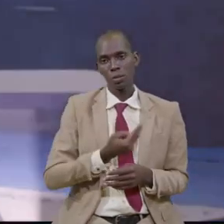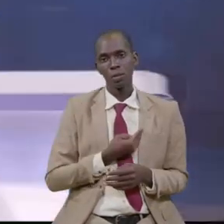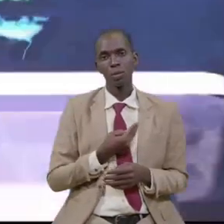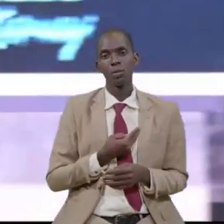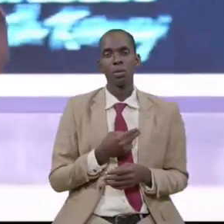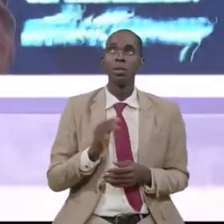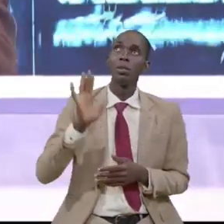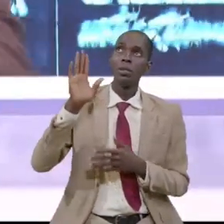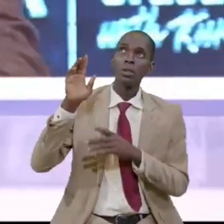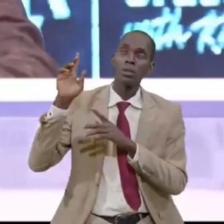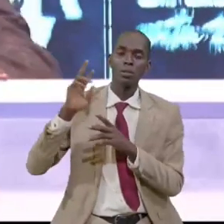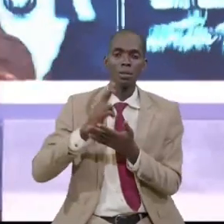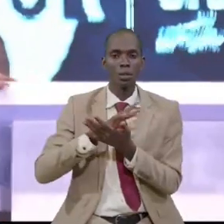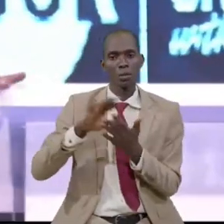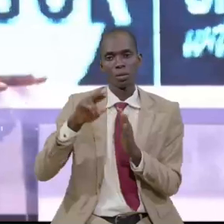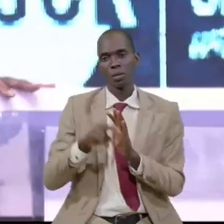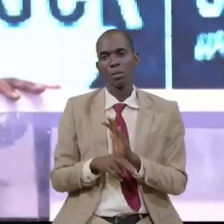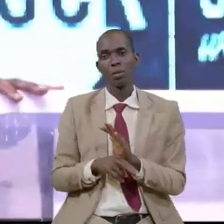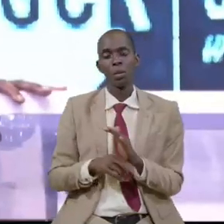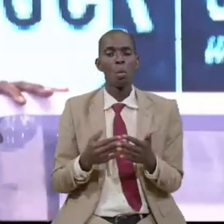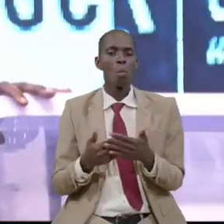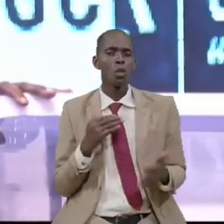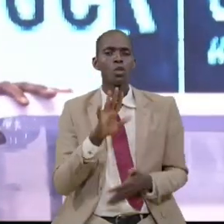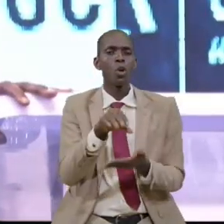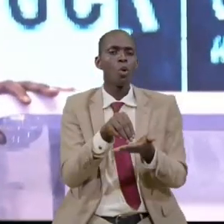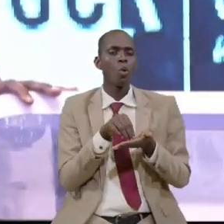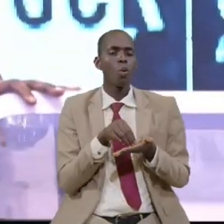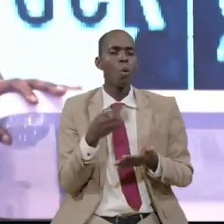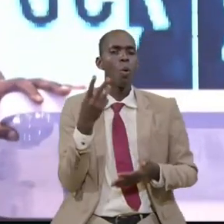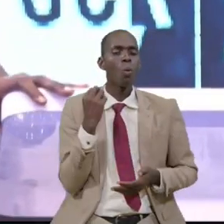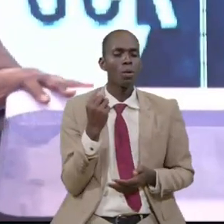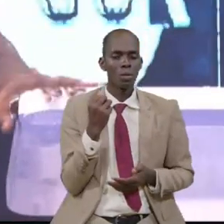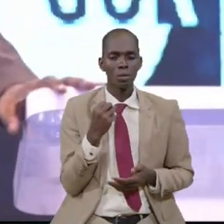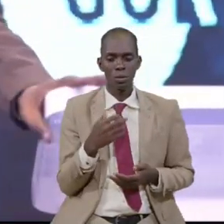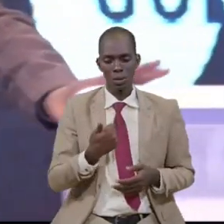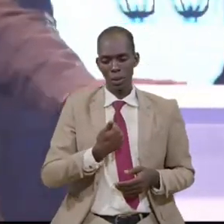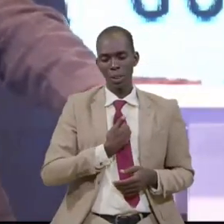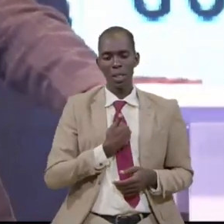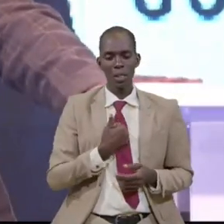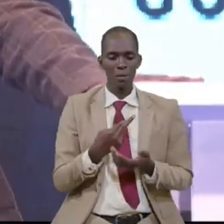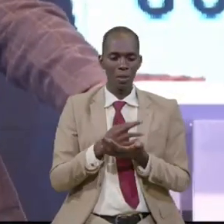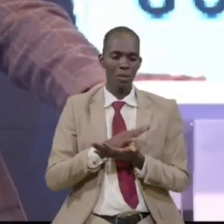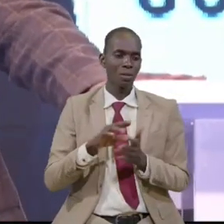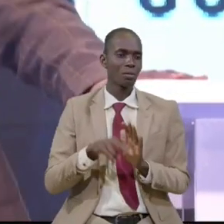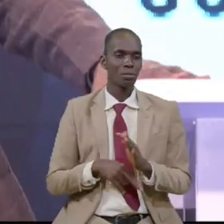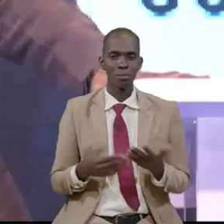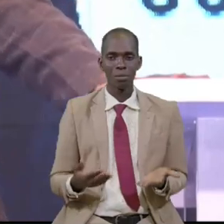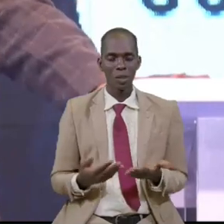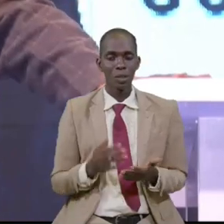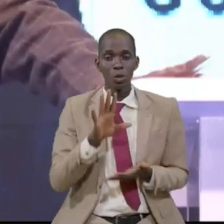justice, ça c'est la justice de soi, une justice souillée, une